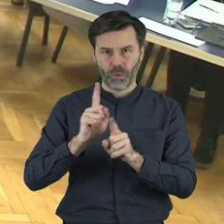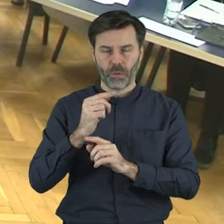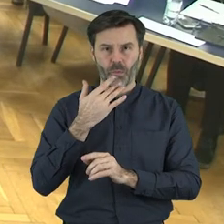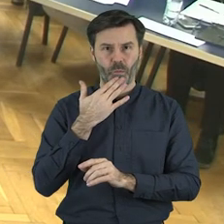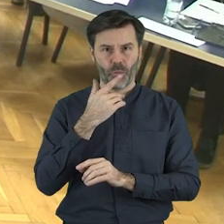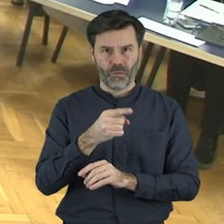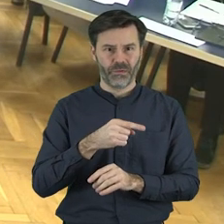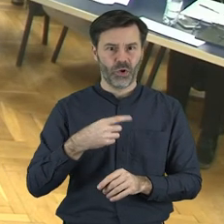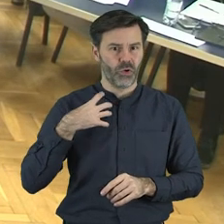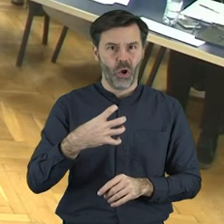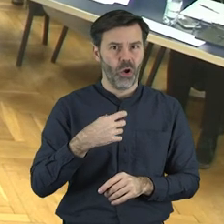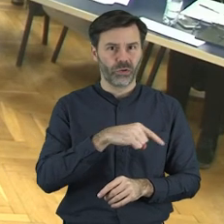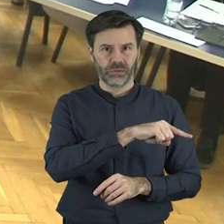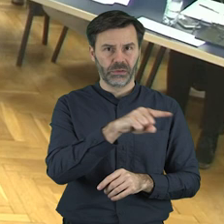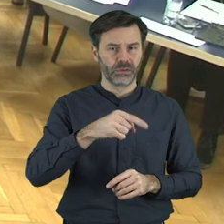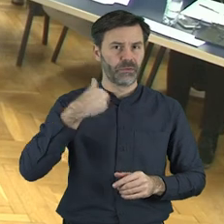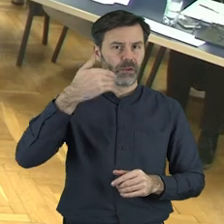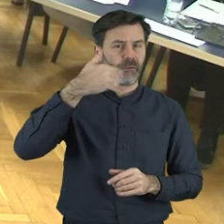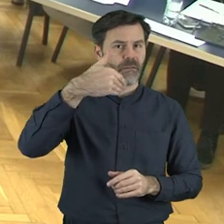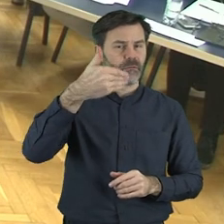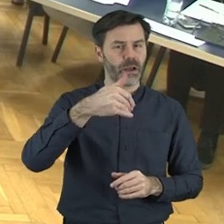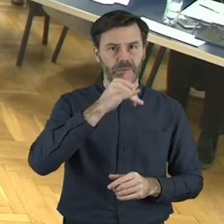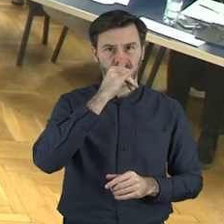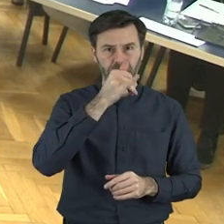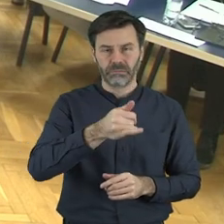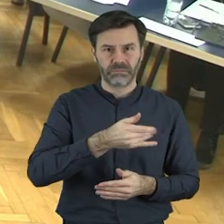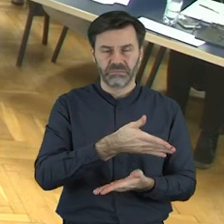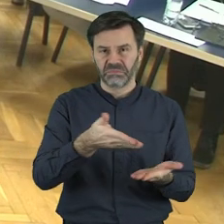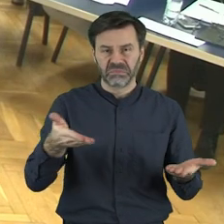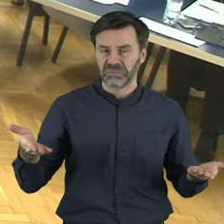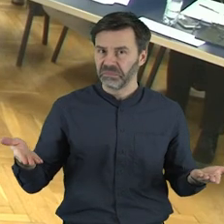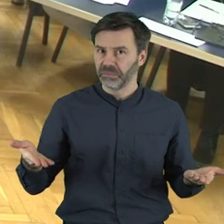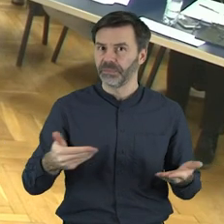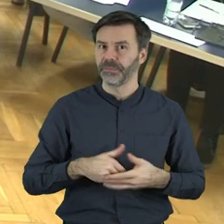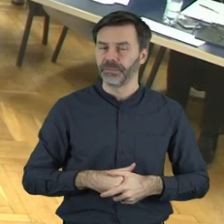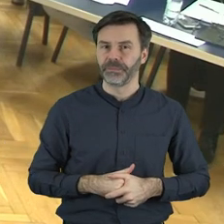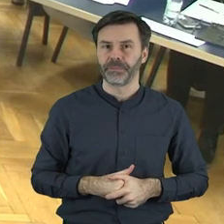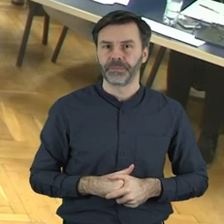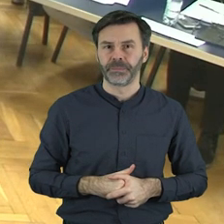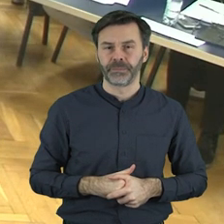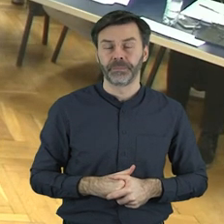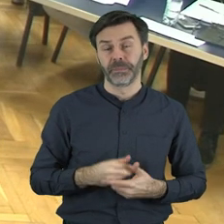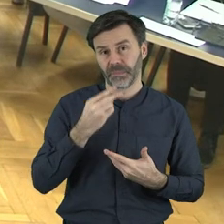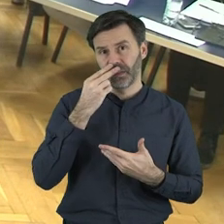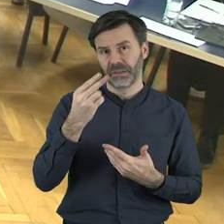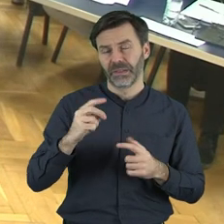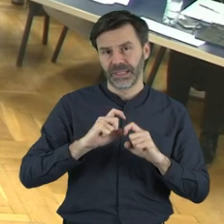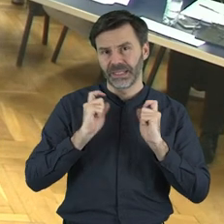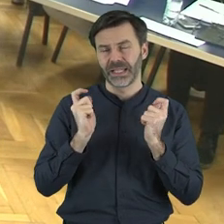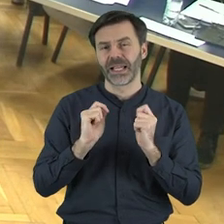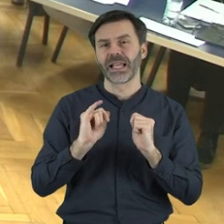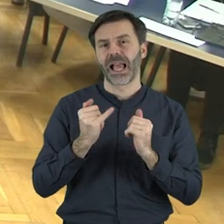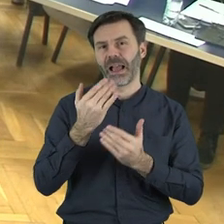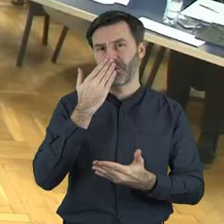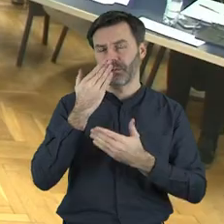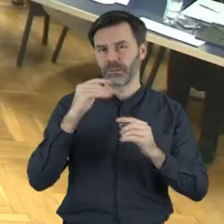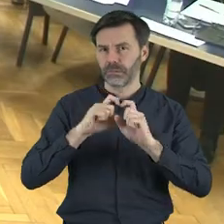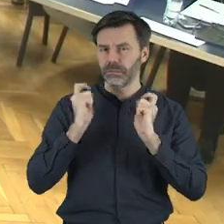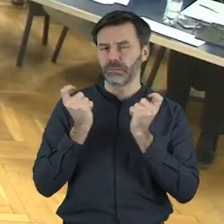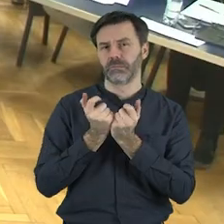głosu, również rzuca cień na całą procedurę i każe nam stawiać sobie dość